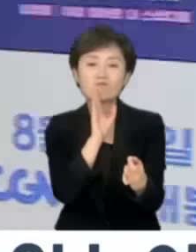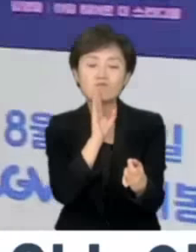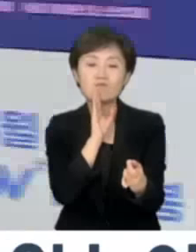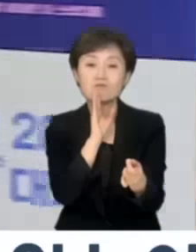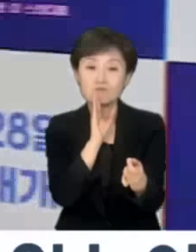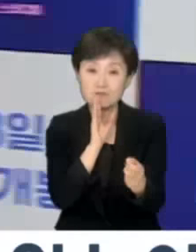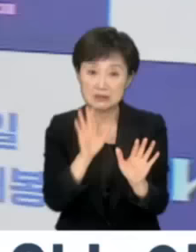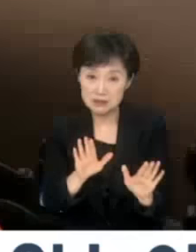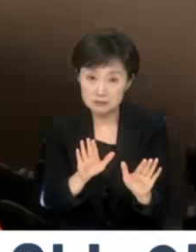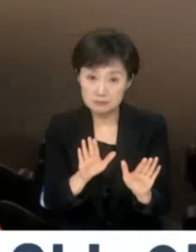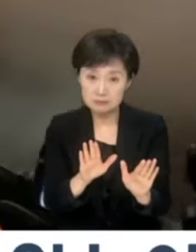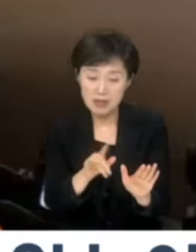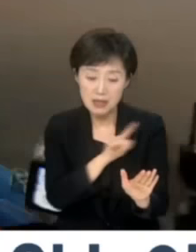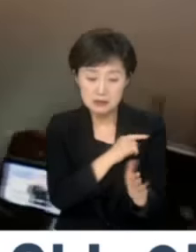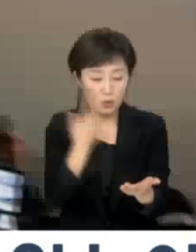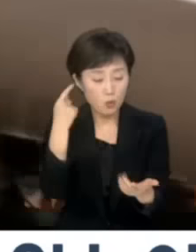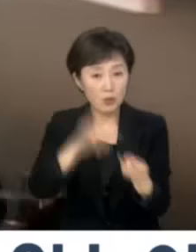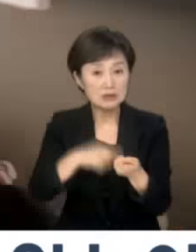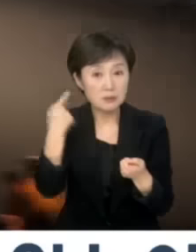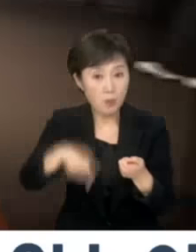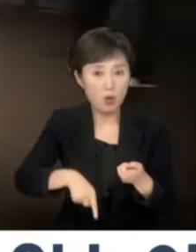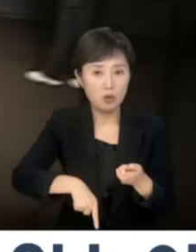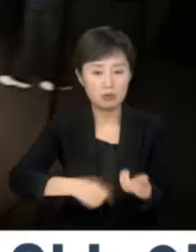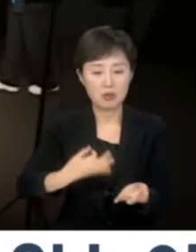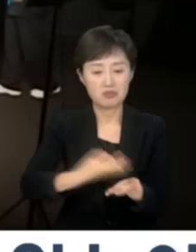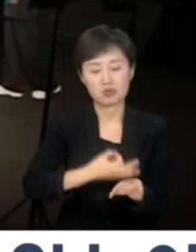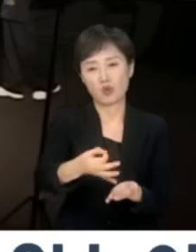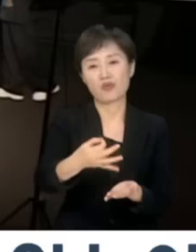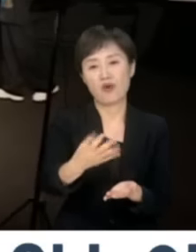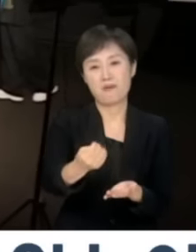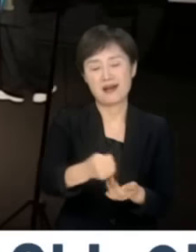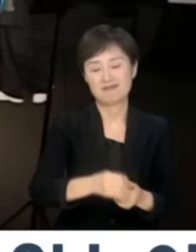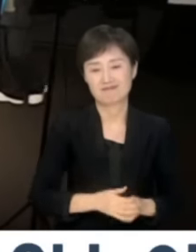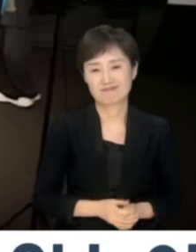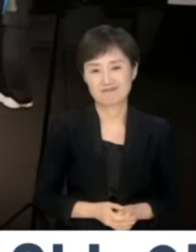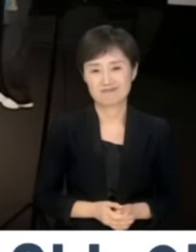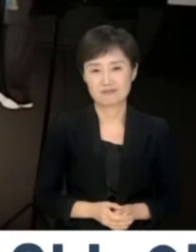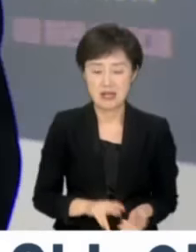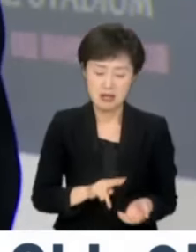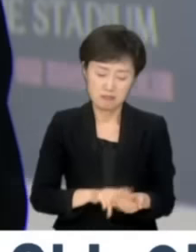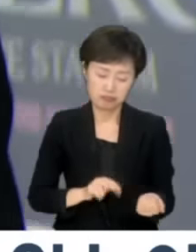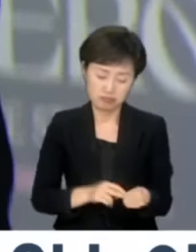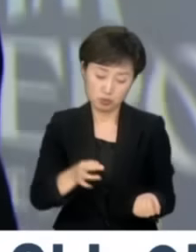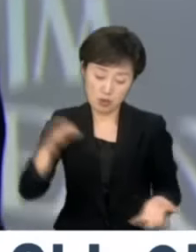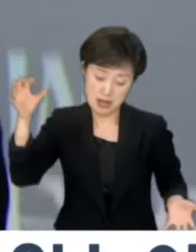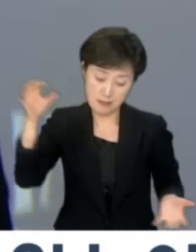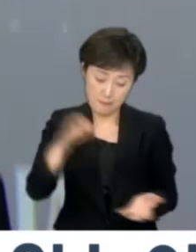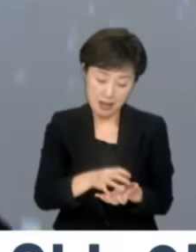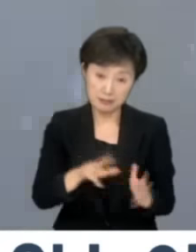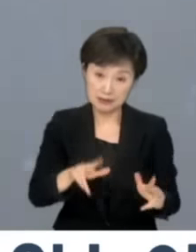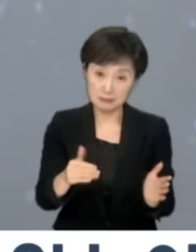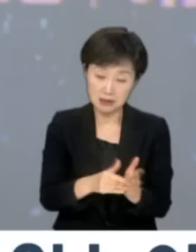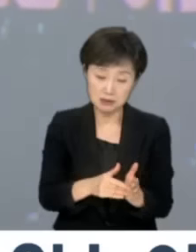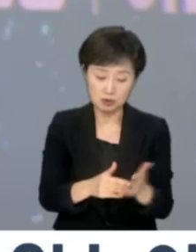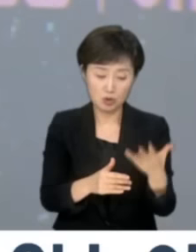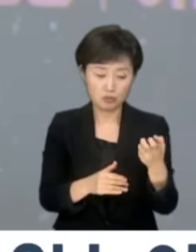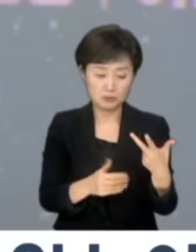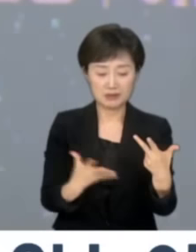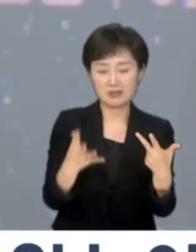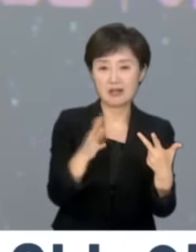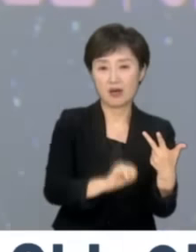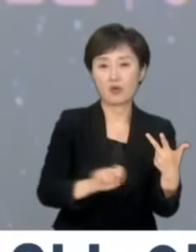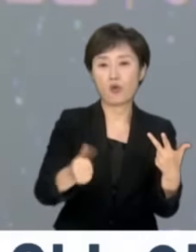둔 현재 무엇보다 주목받는 건 바로 누적 매출액인데요. 누적 매출액은 97억 507만